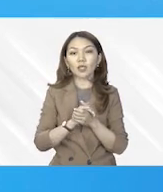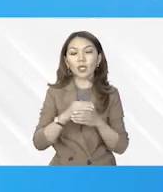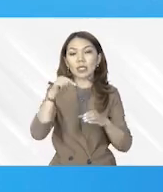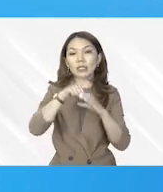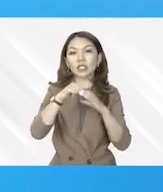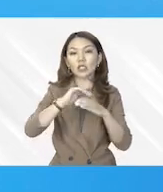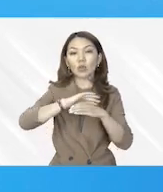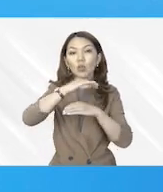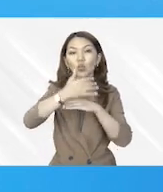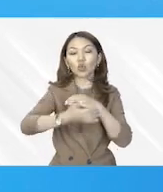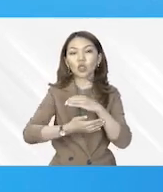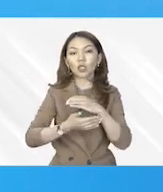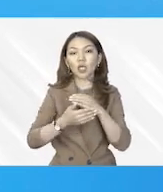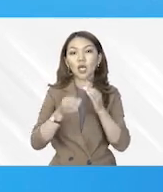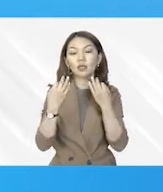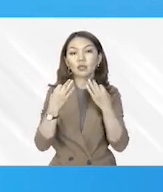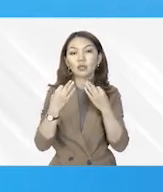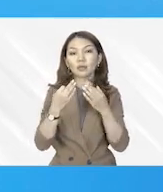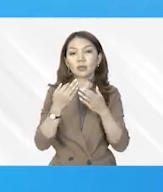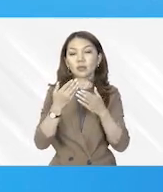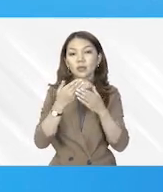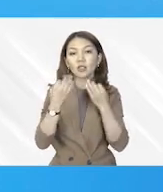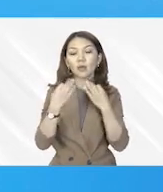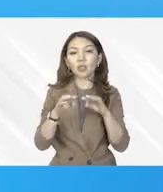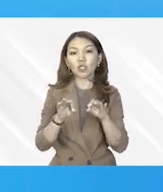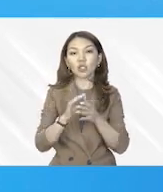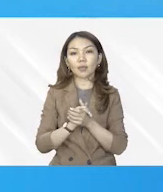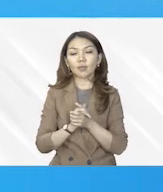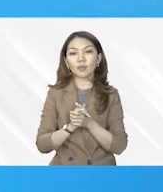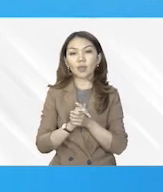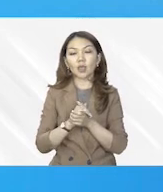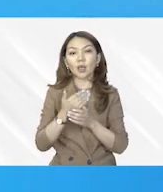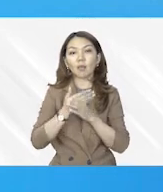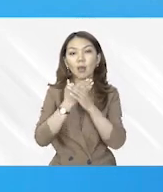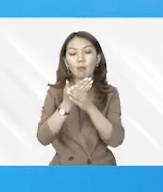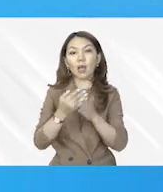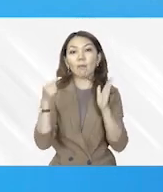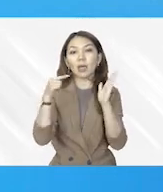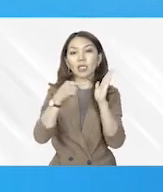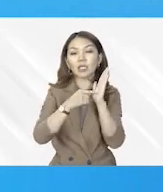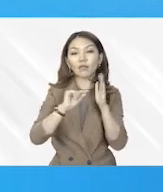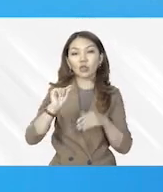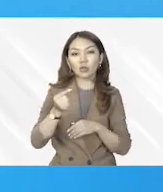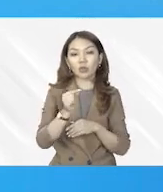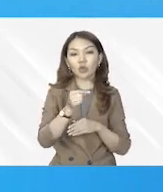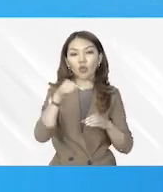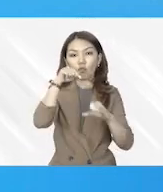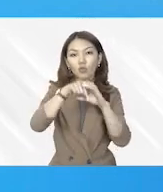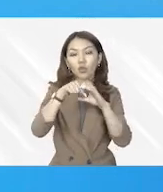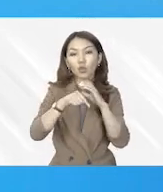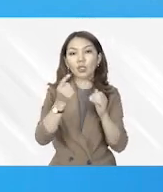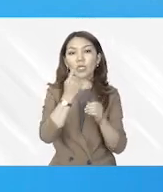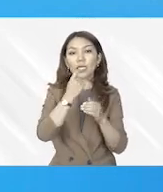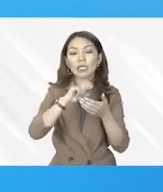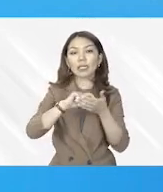освобождается, растворяет ее оболочку и способствует проникновению сперматозоида внутрь